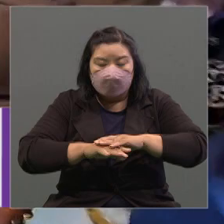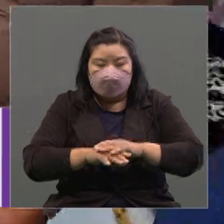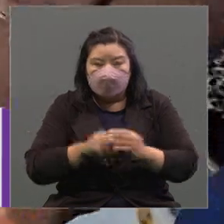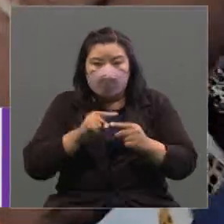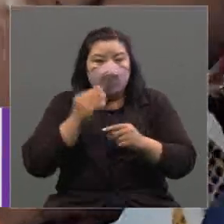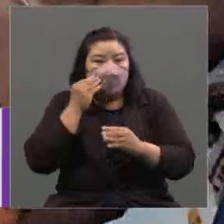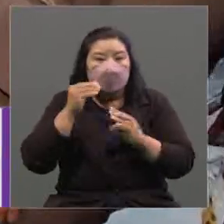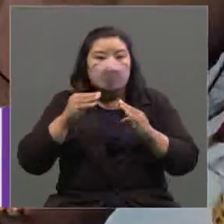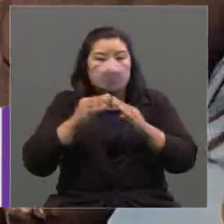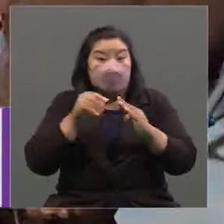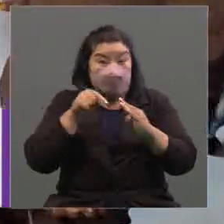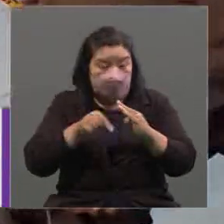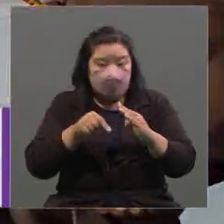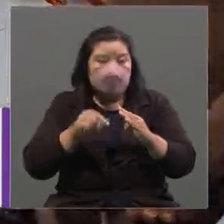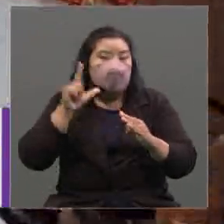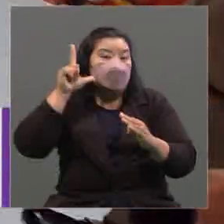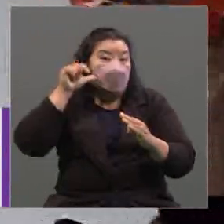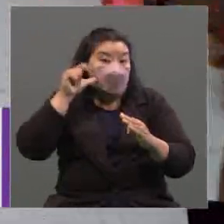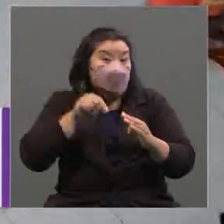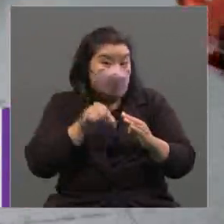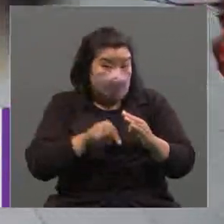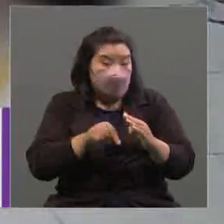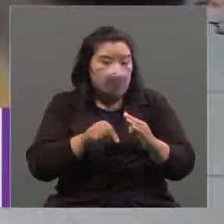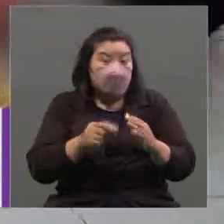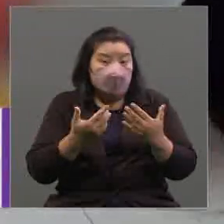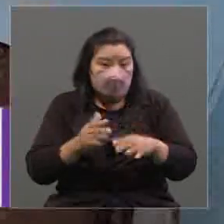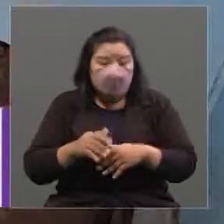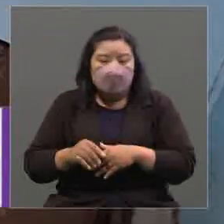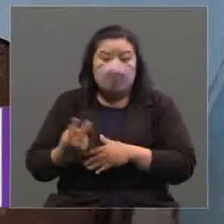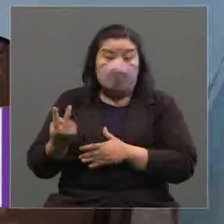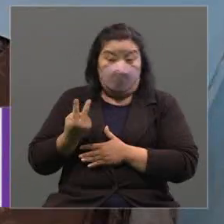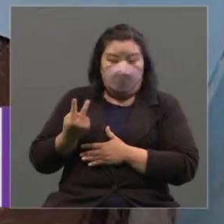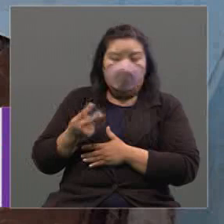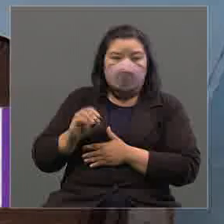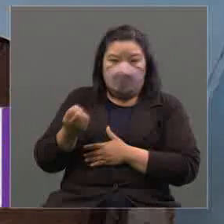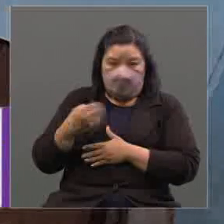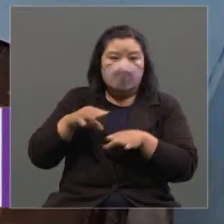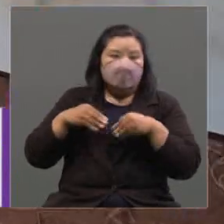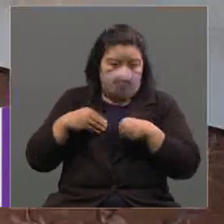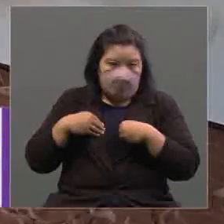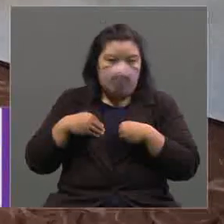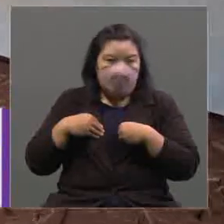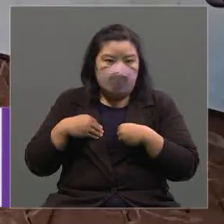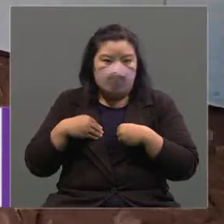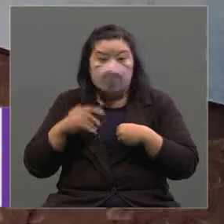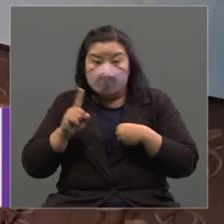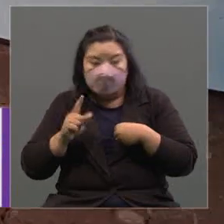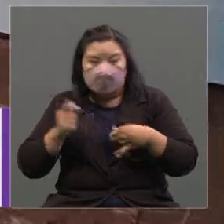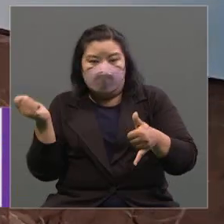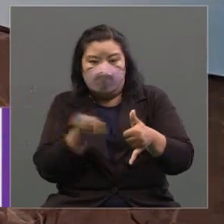งเป็นบ้านพักของนางแดงหรือว่าเป็นคุณแม่เนี่ยนะคะหลังจากทั้ง2ยอมรับสารภาพว่าเป็นผู้ลงมือก่อเหตุดังกล่า